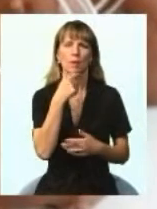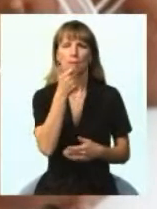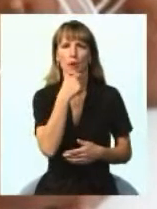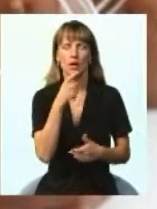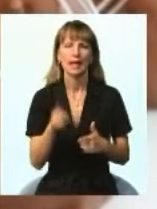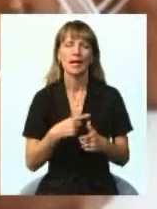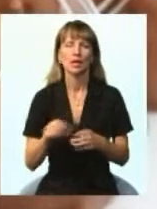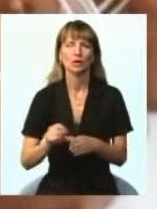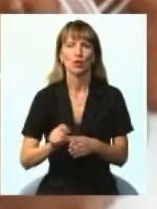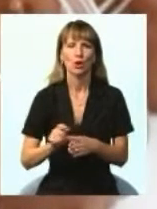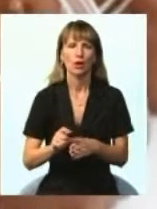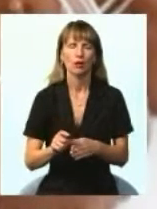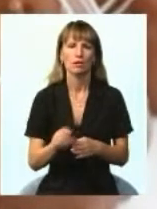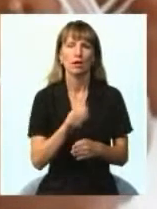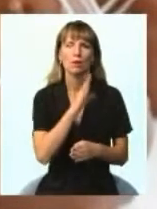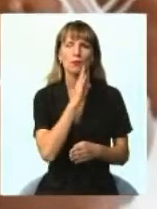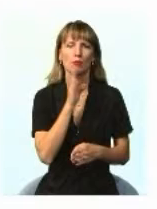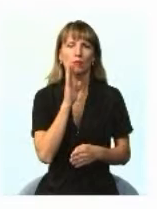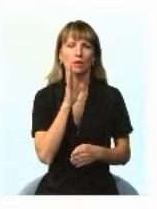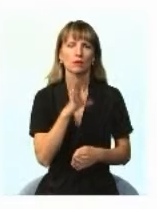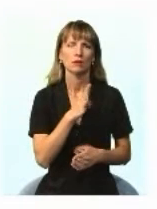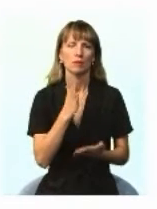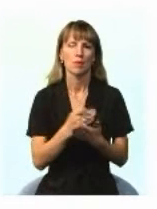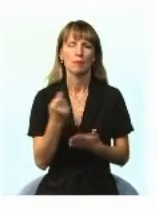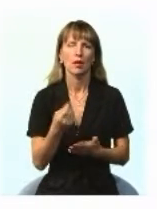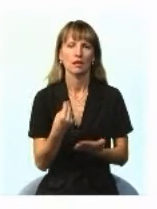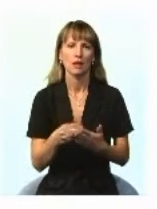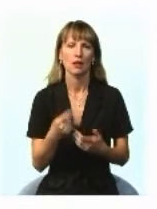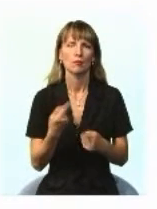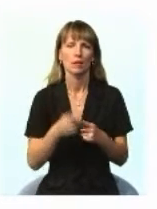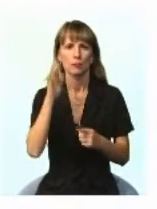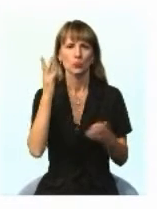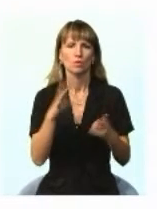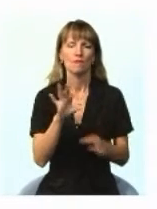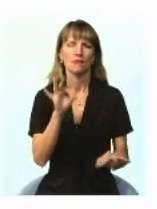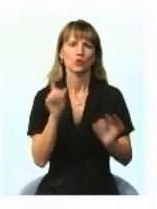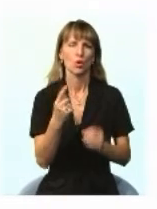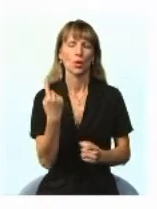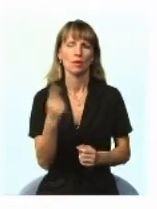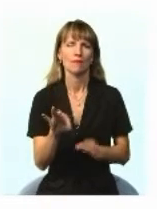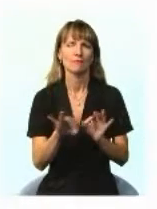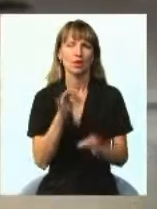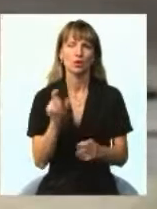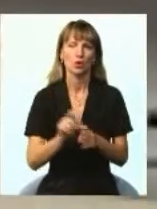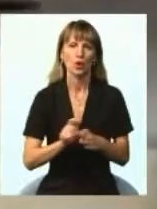морозиво чи шоколад. Мати дала йому небагато грошей, тож хлопчику необхідно було обрати щось одне. Він обрав